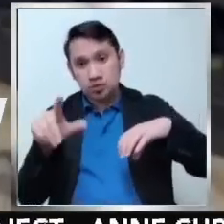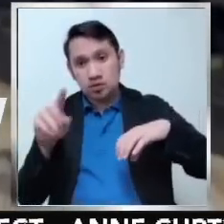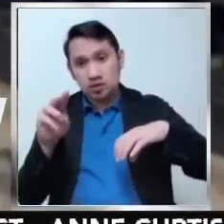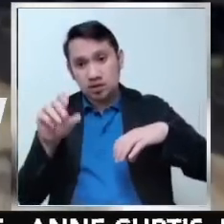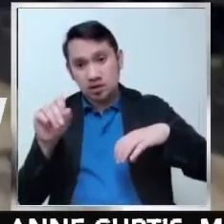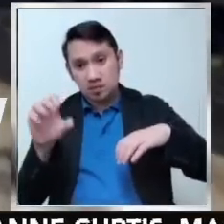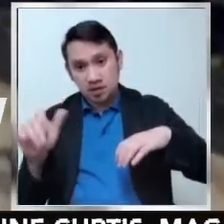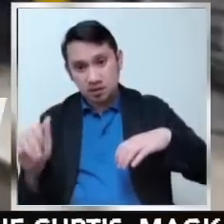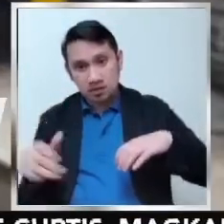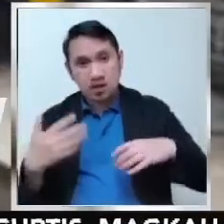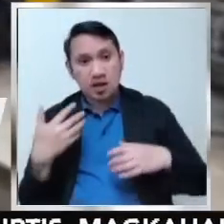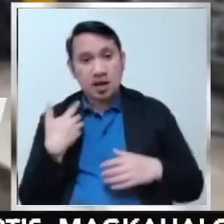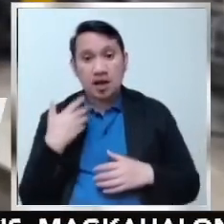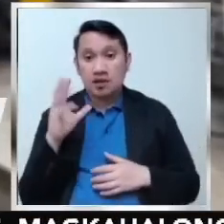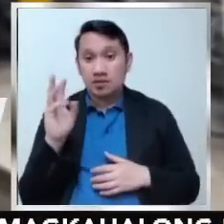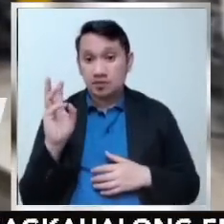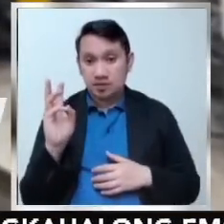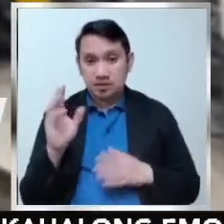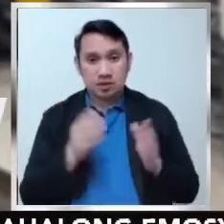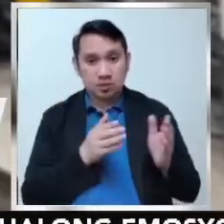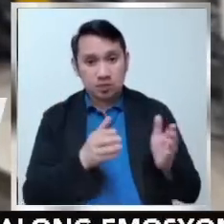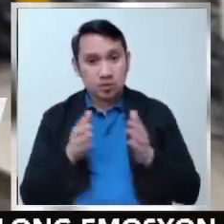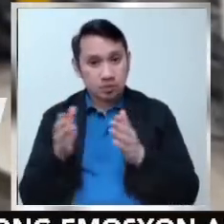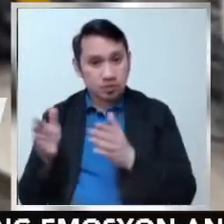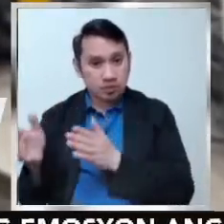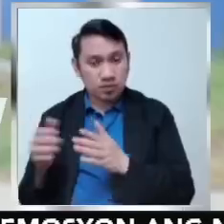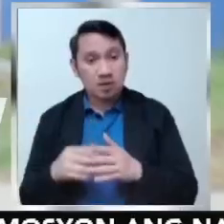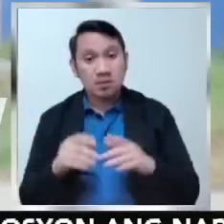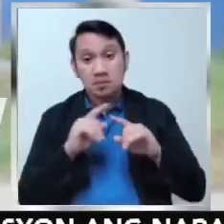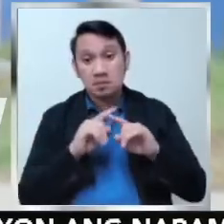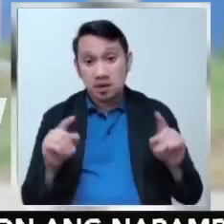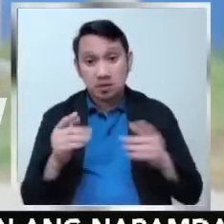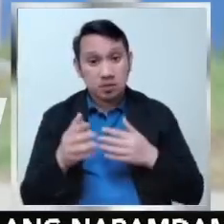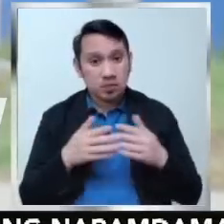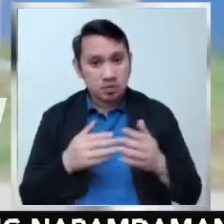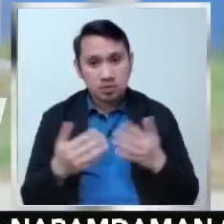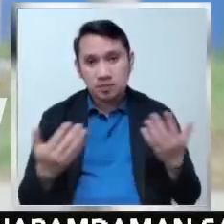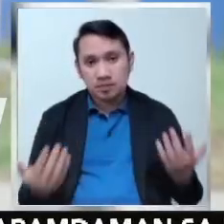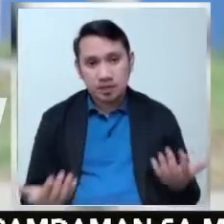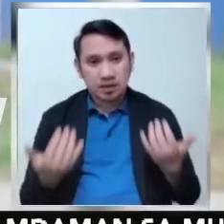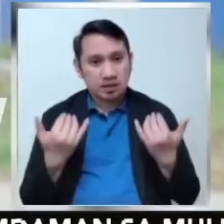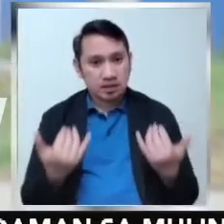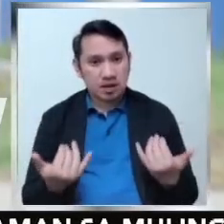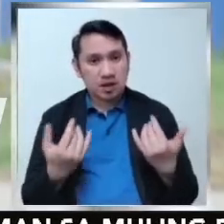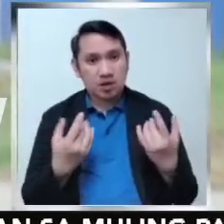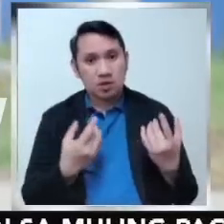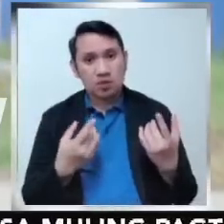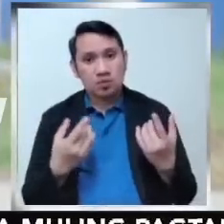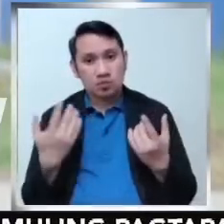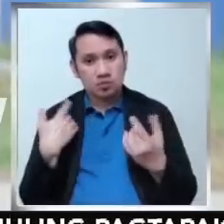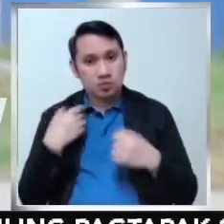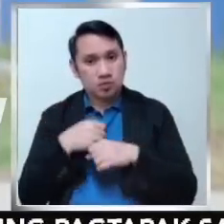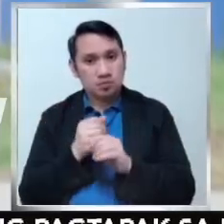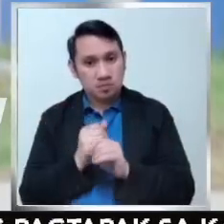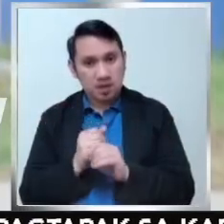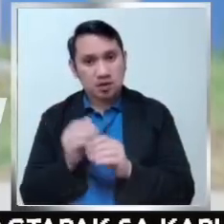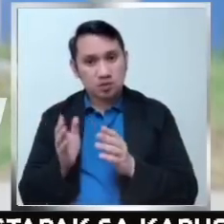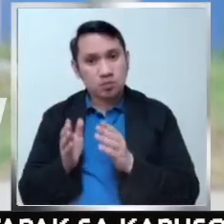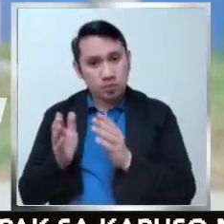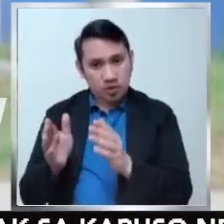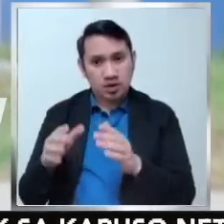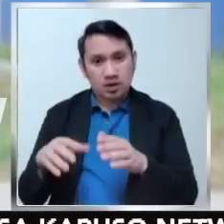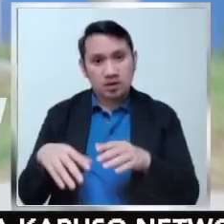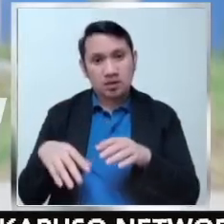tayong anim na aqueducts. However, ngayon meron tayong ginagawang aqueduct number 7 para palitan